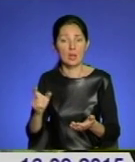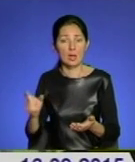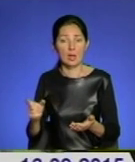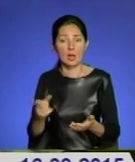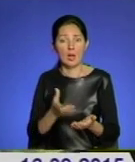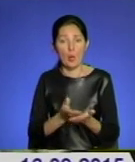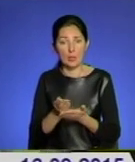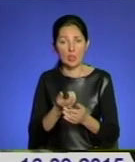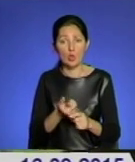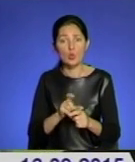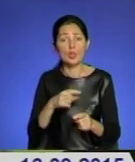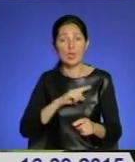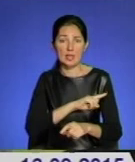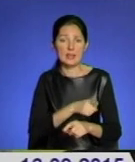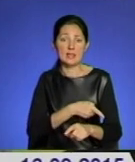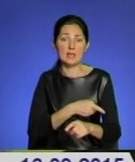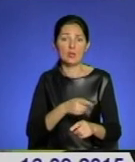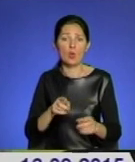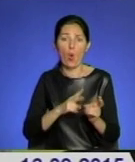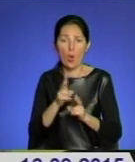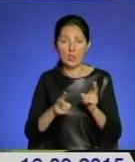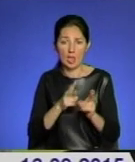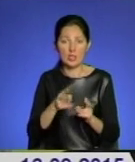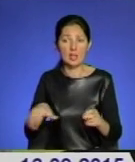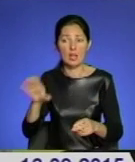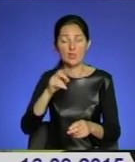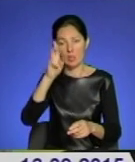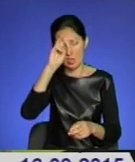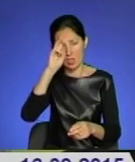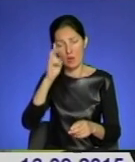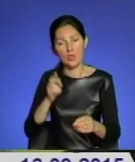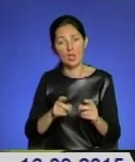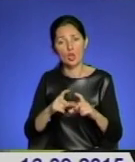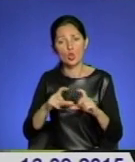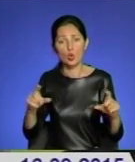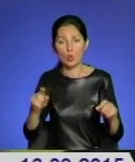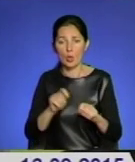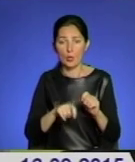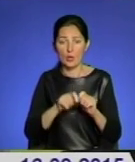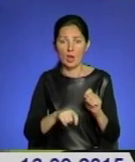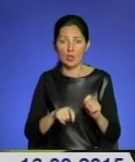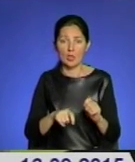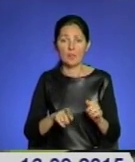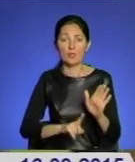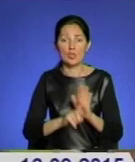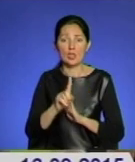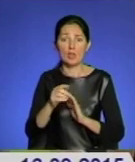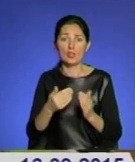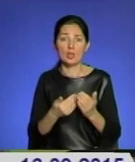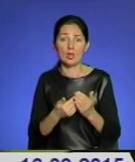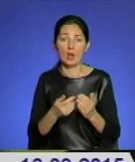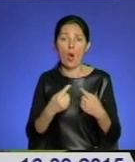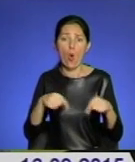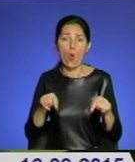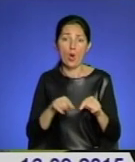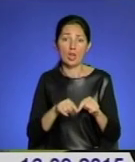сильно скаржиться на всі державні структури, перевіряючі структури, починаючи і